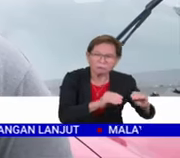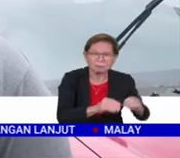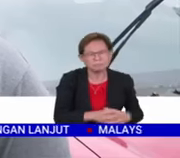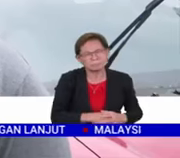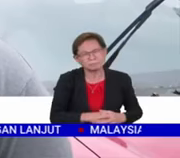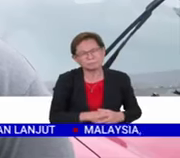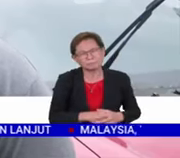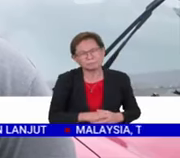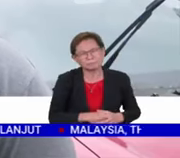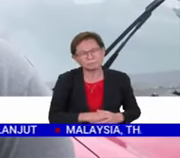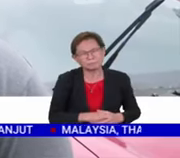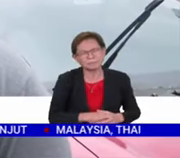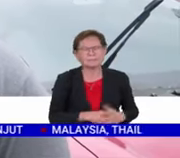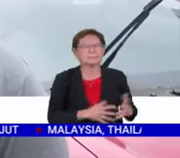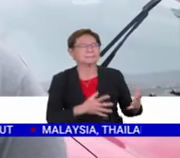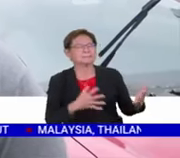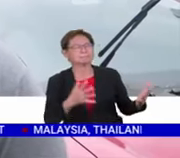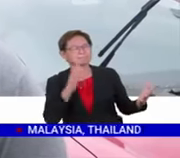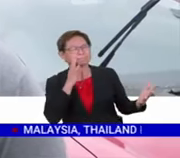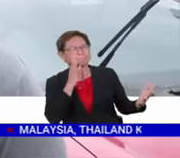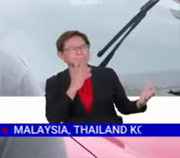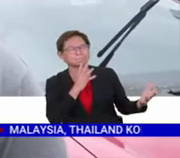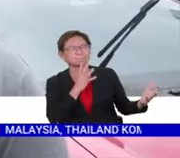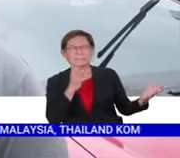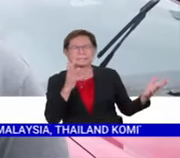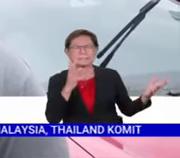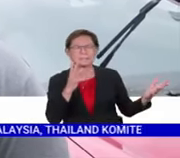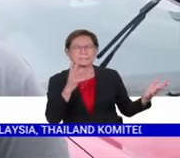nak macam mana nak cakap,